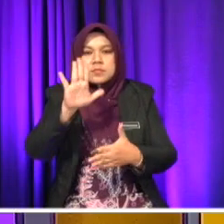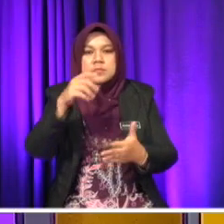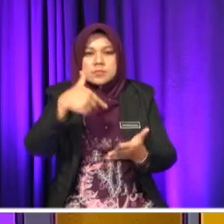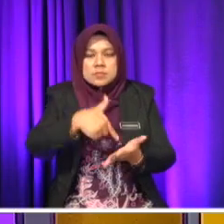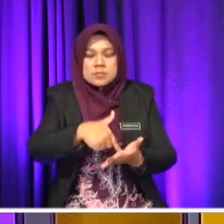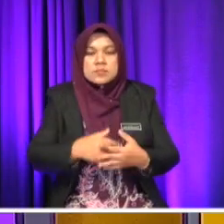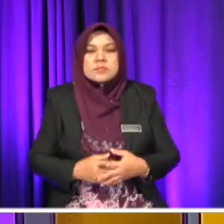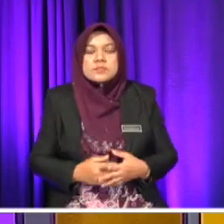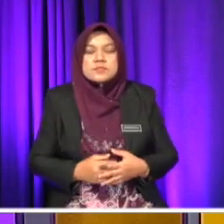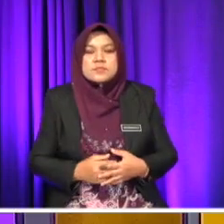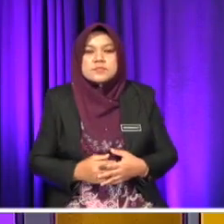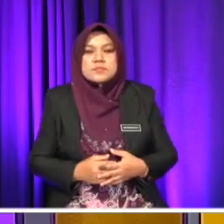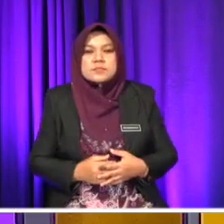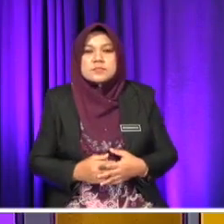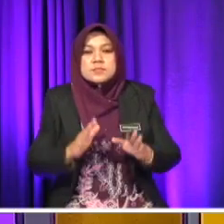lagi